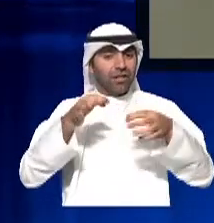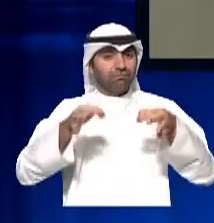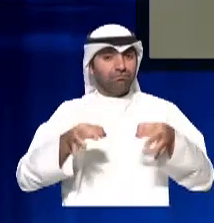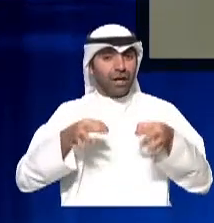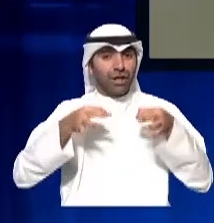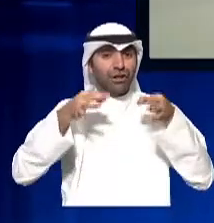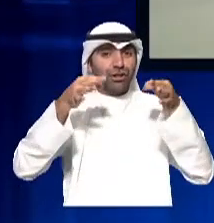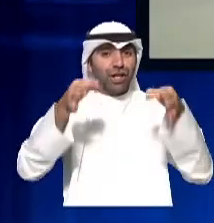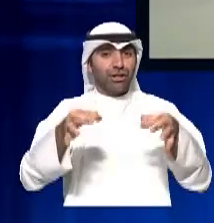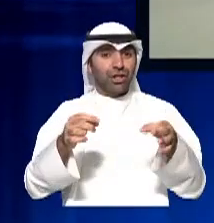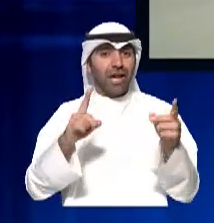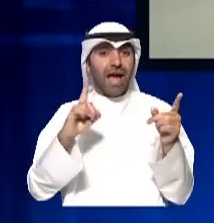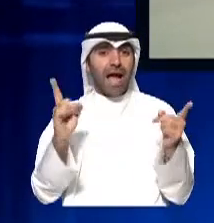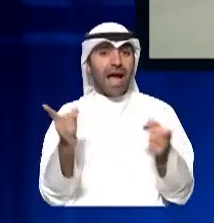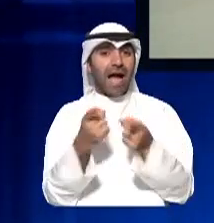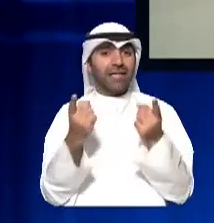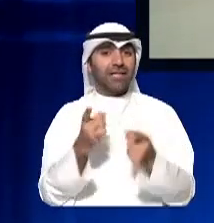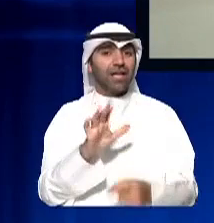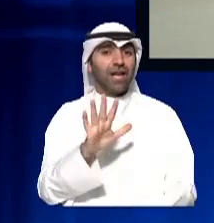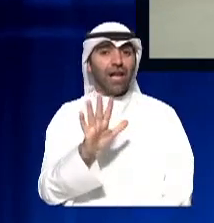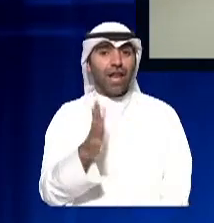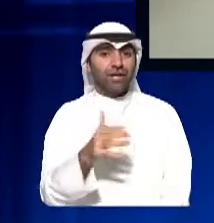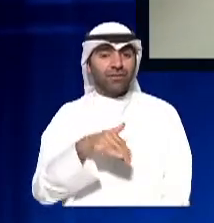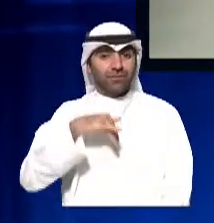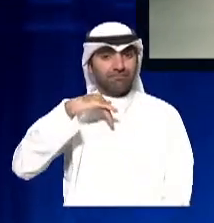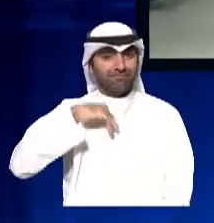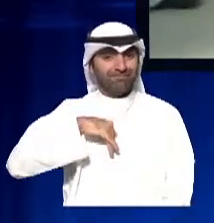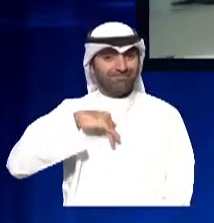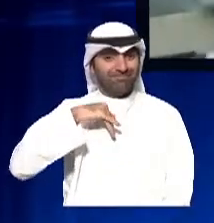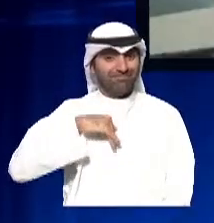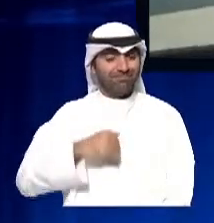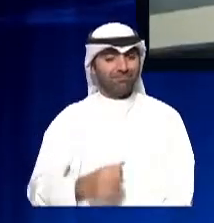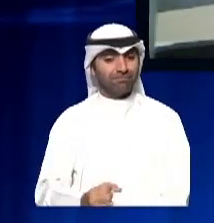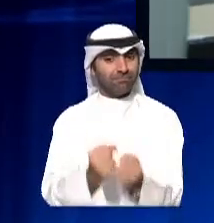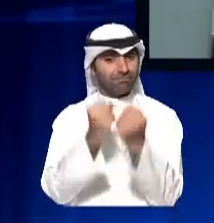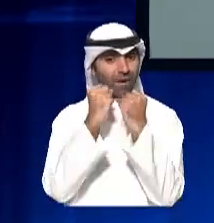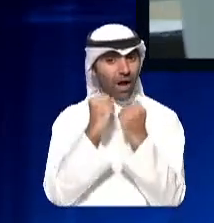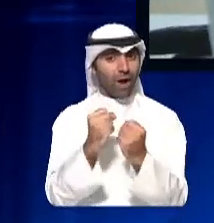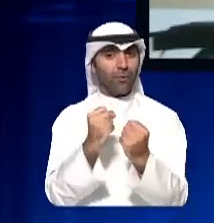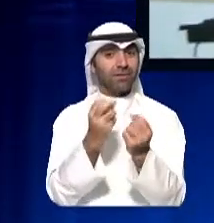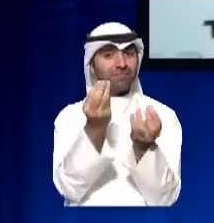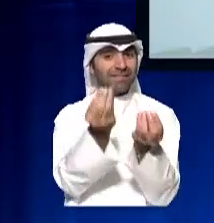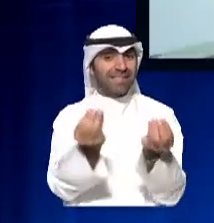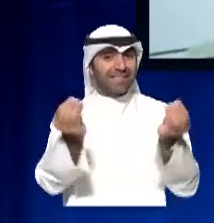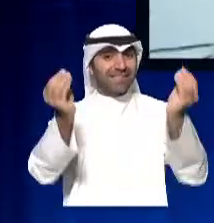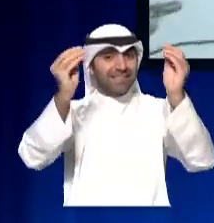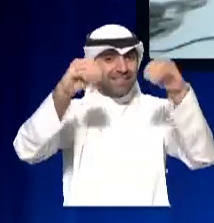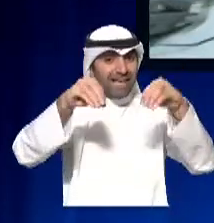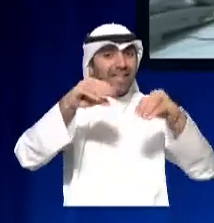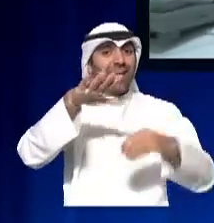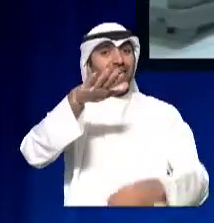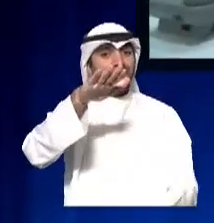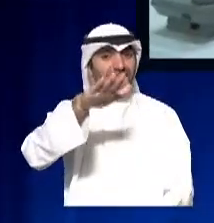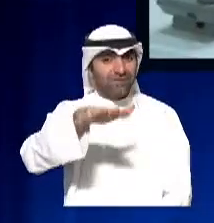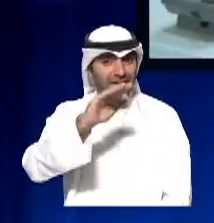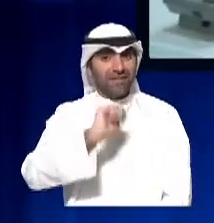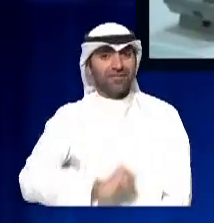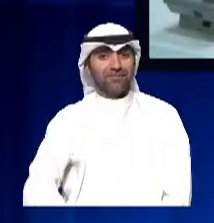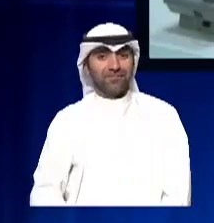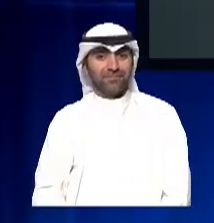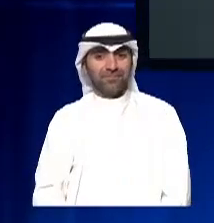المناعة للأشخاص اللي تمت إصابتهم بالسابق بكوفيد 19 ومدى حاجتهم إلى جرعات